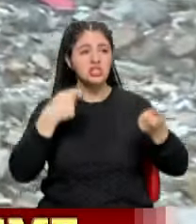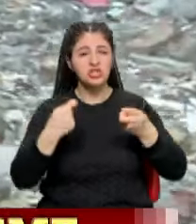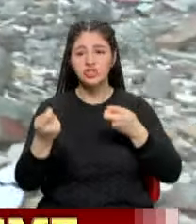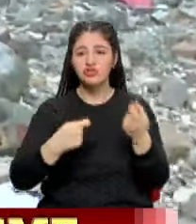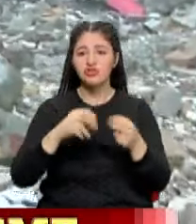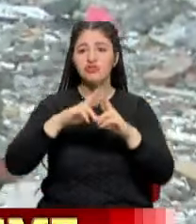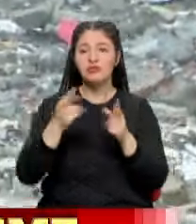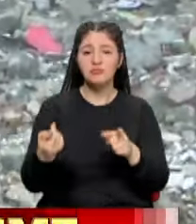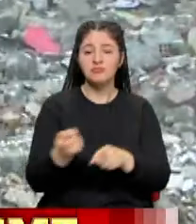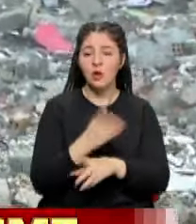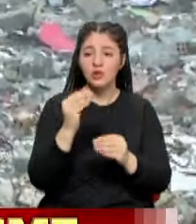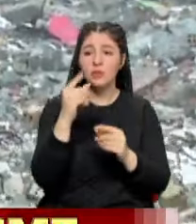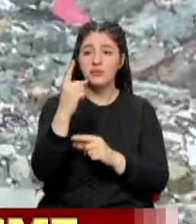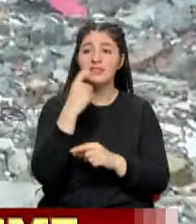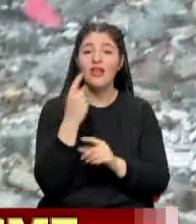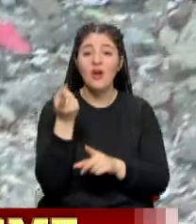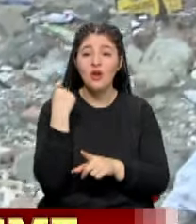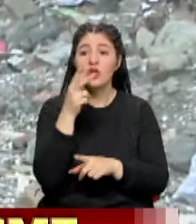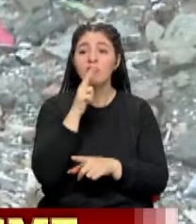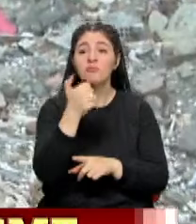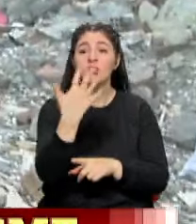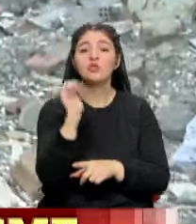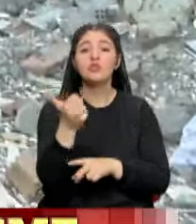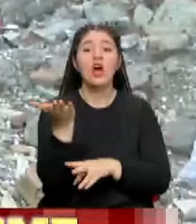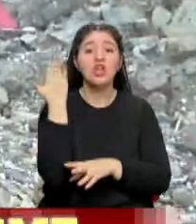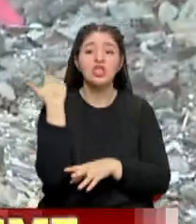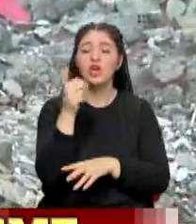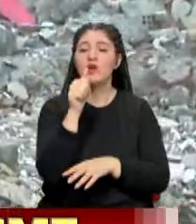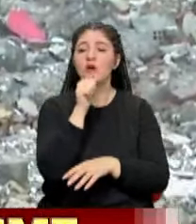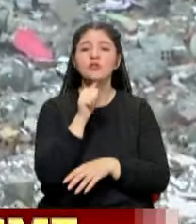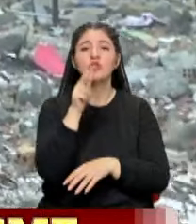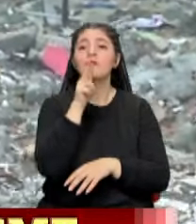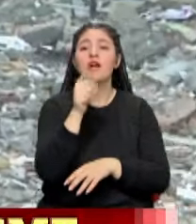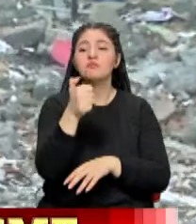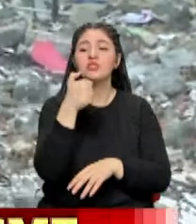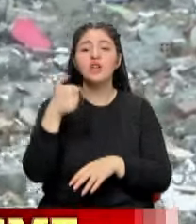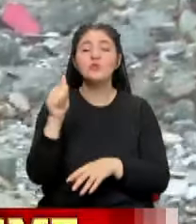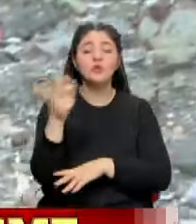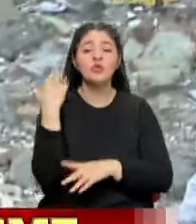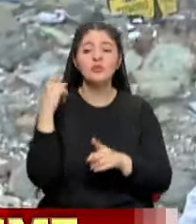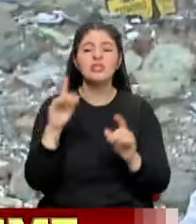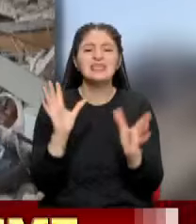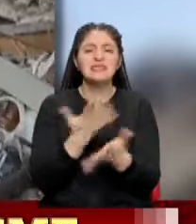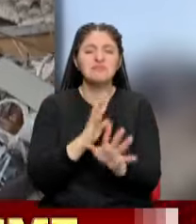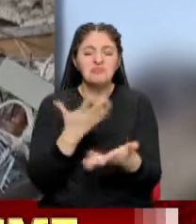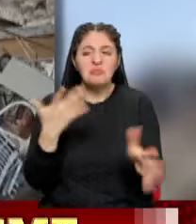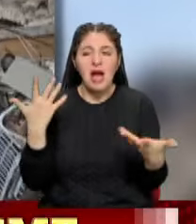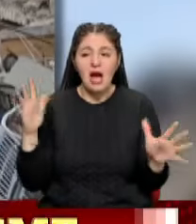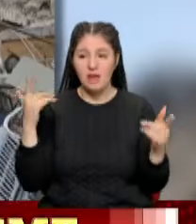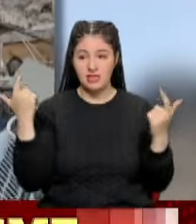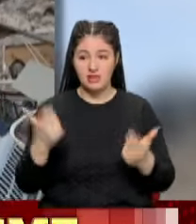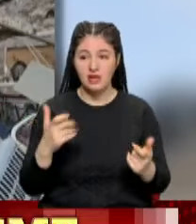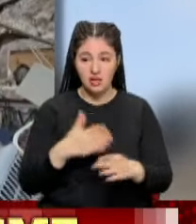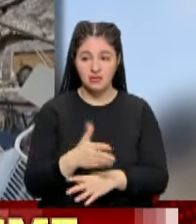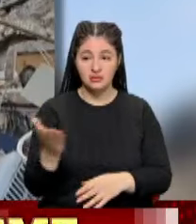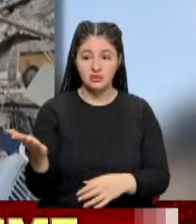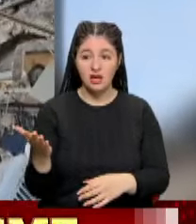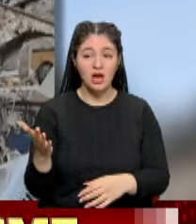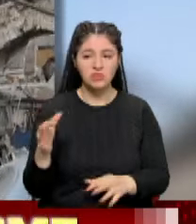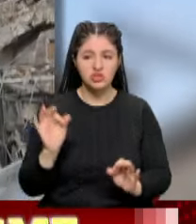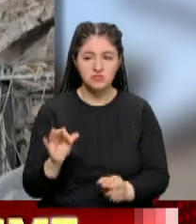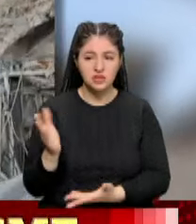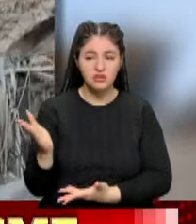olduğu bir sene önce, 365 gün önce, 366 gün önce burası cıvıl cıvıl bir yerdi aslında.